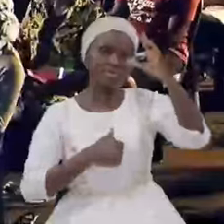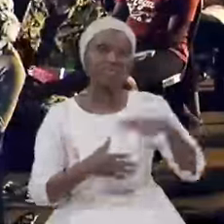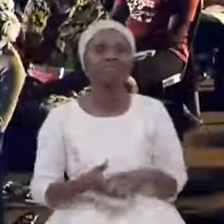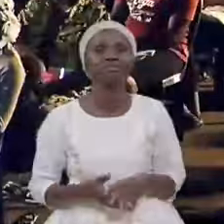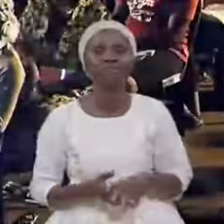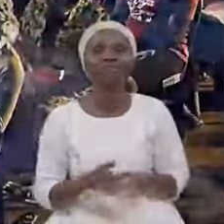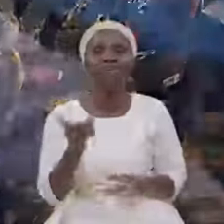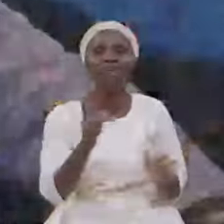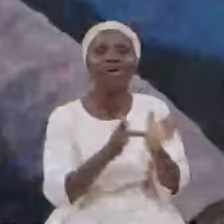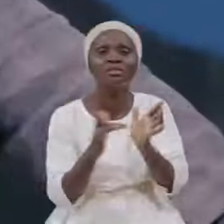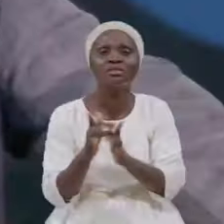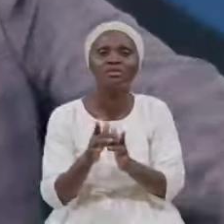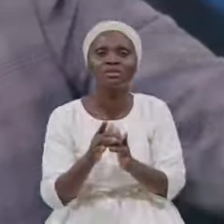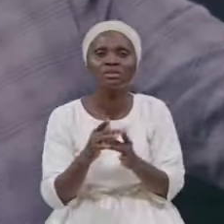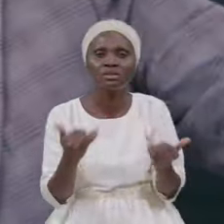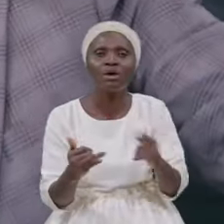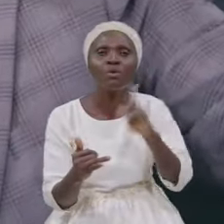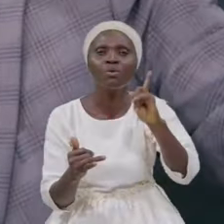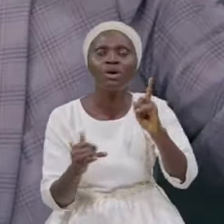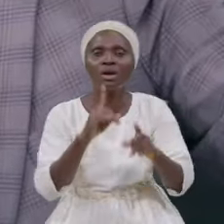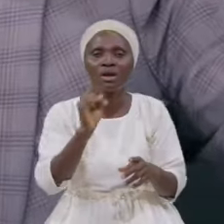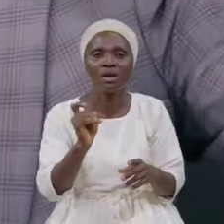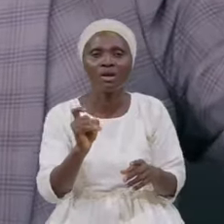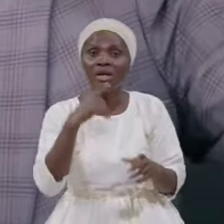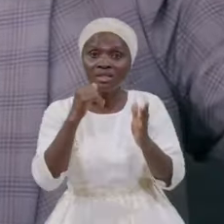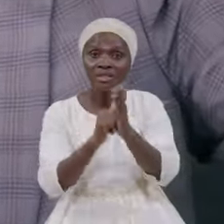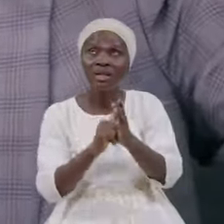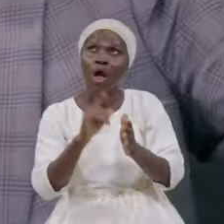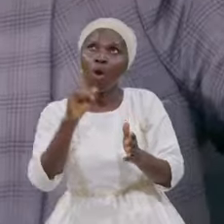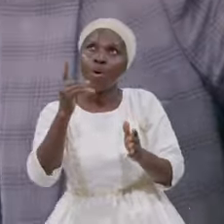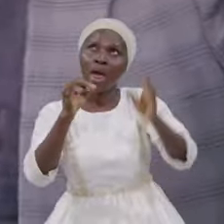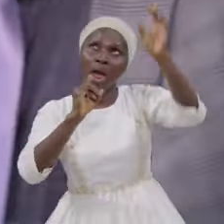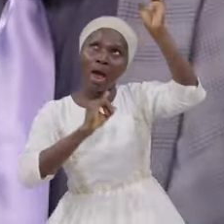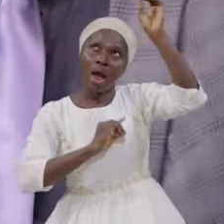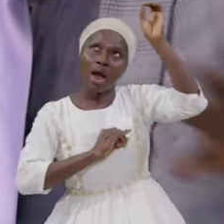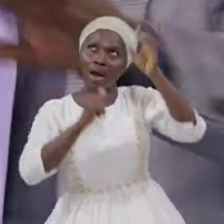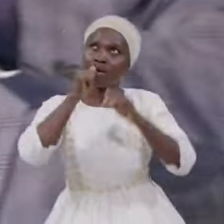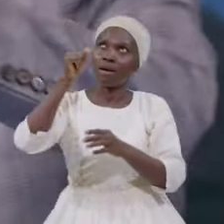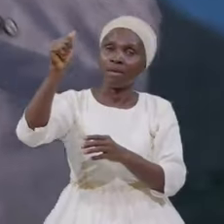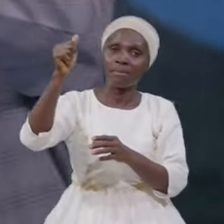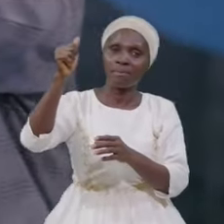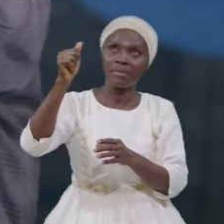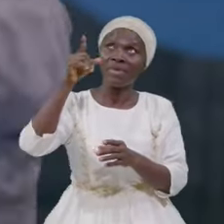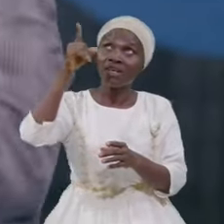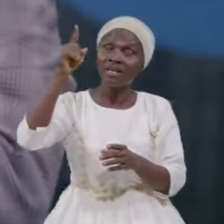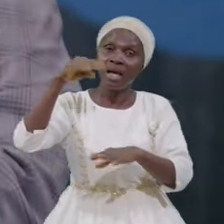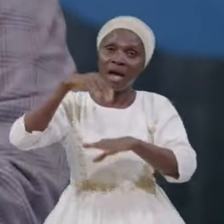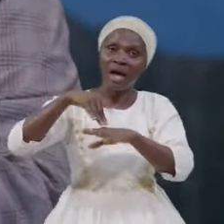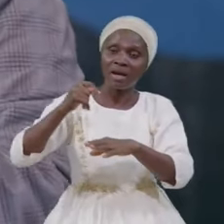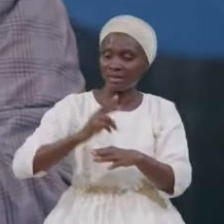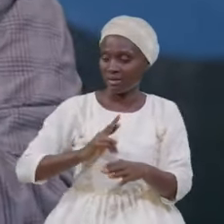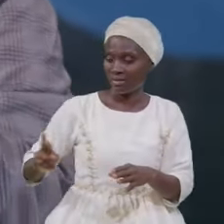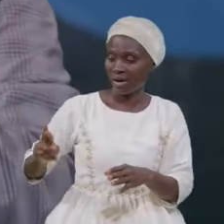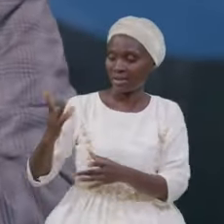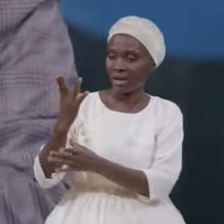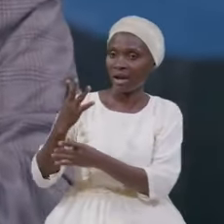Là où je suis, il est à la droite de Dieu Tout-Puissant au ciel. Je peux t'imaginer, je parle de toi